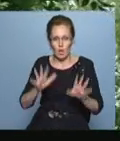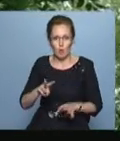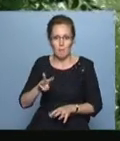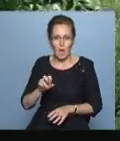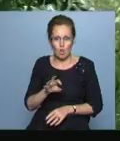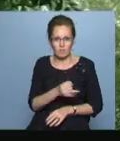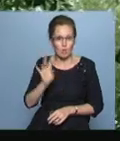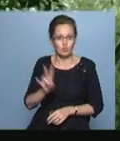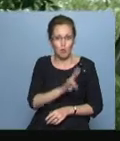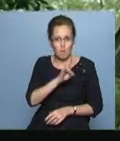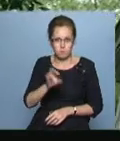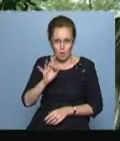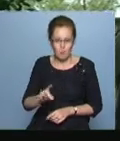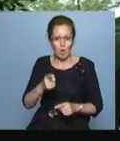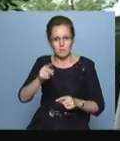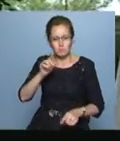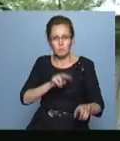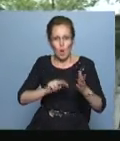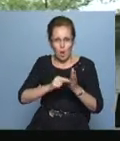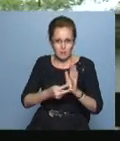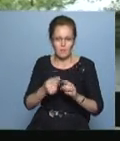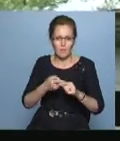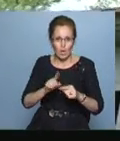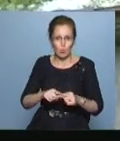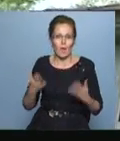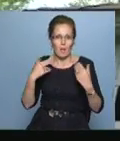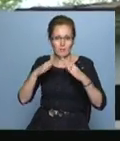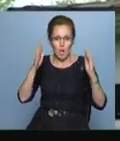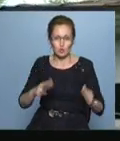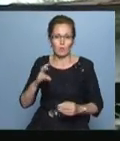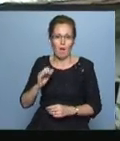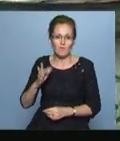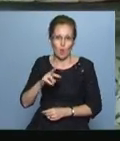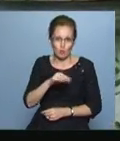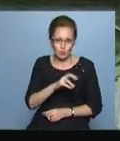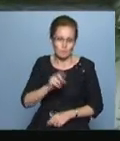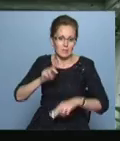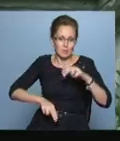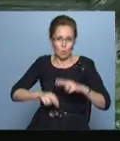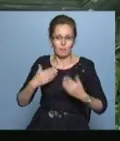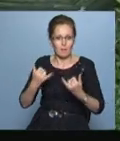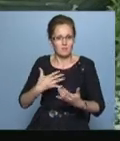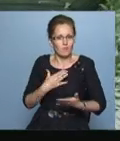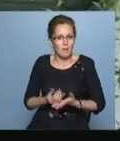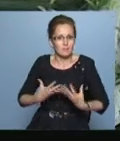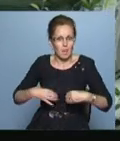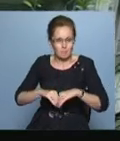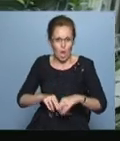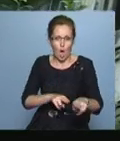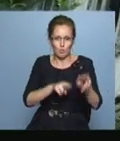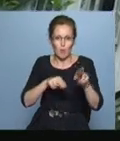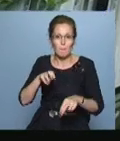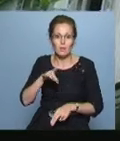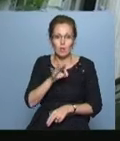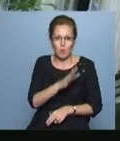Историки предполагают, что он спроектировал и эту дачу на Волошке. Дом строил для своей семьи ижевский оружейник Петров. У него была своя